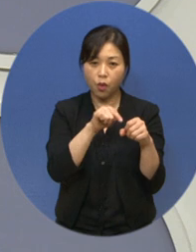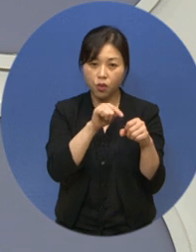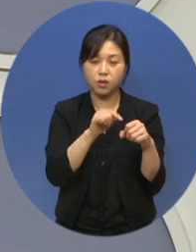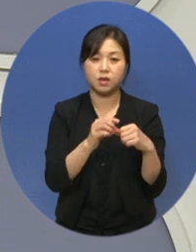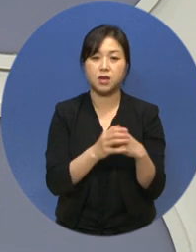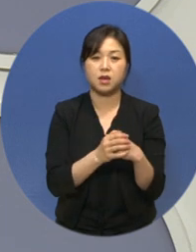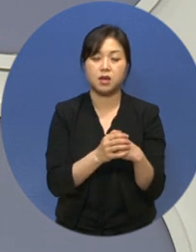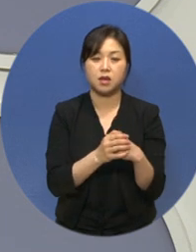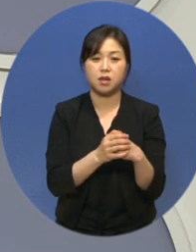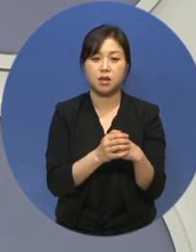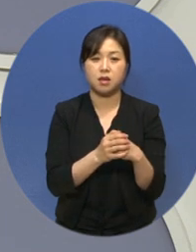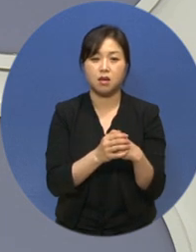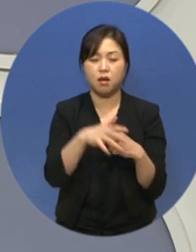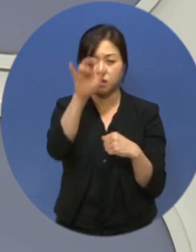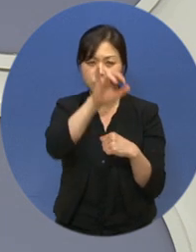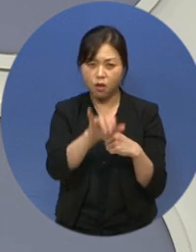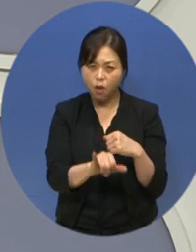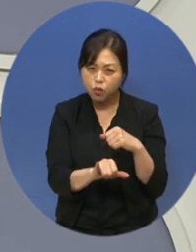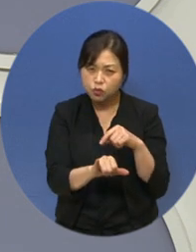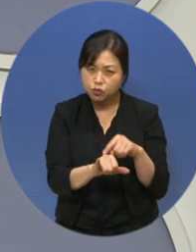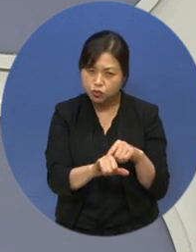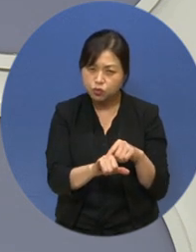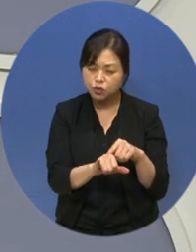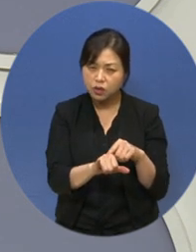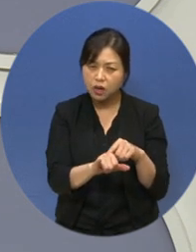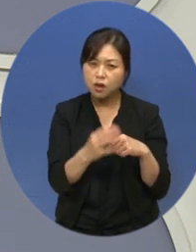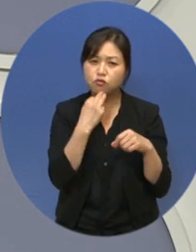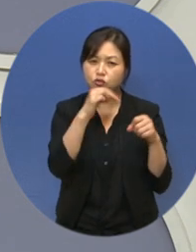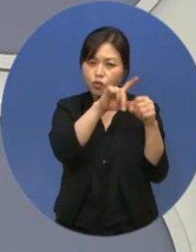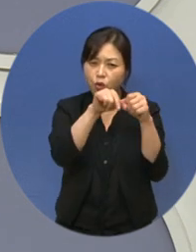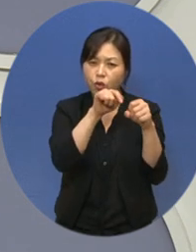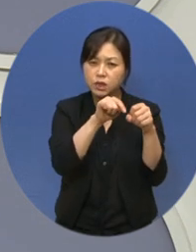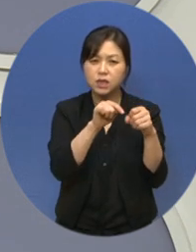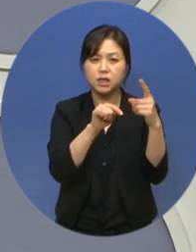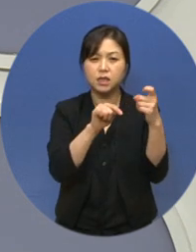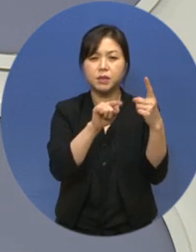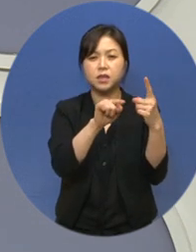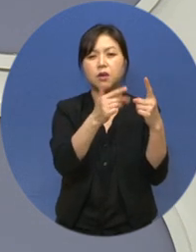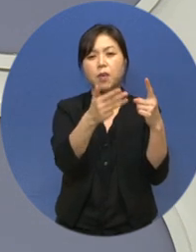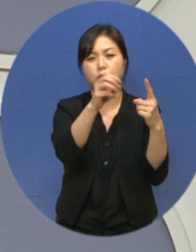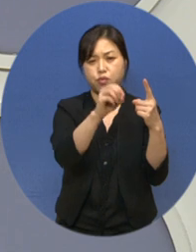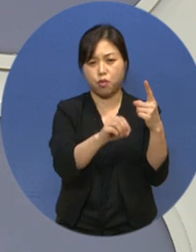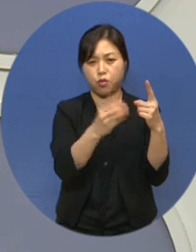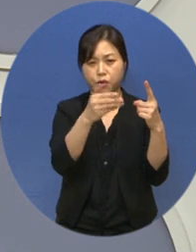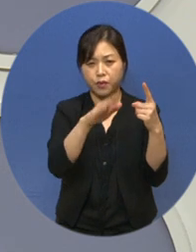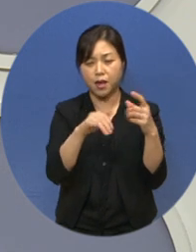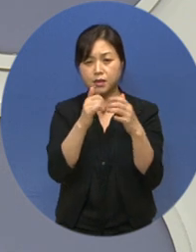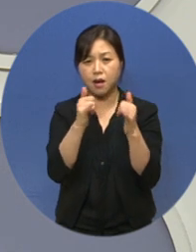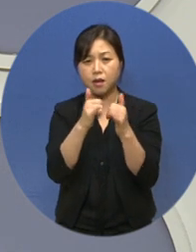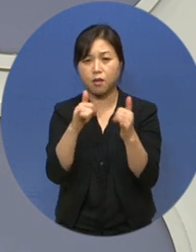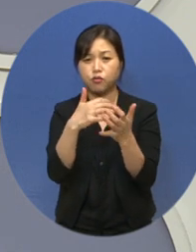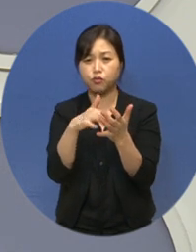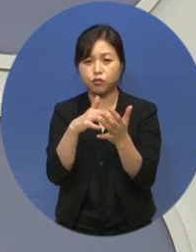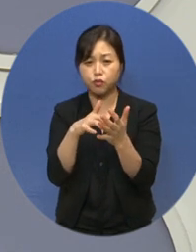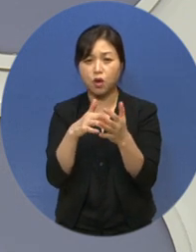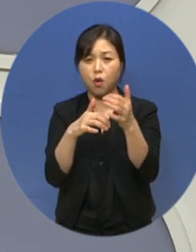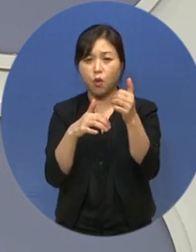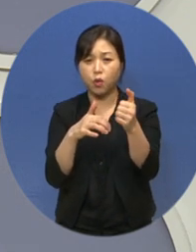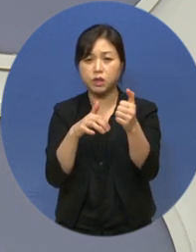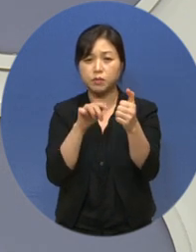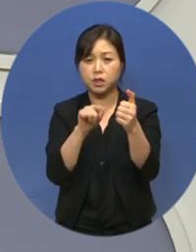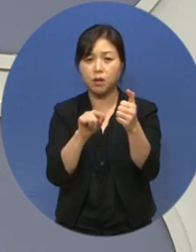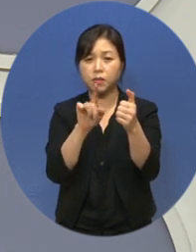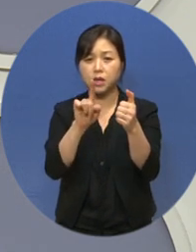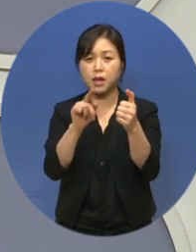찾아내면 저희 1 11.8% 에 불과한데 인구가 50점이 루 푸 쫑 1 5% 정도 2600